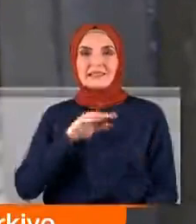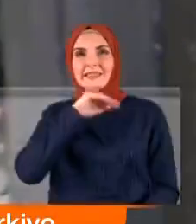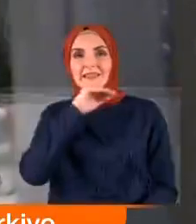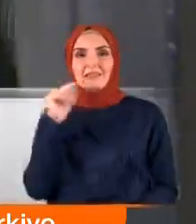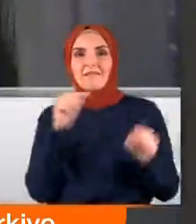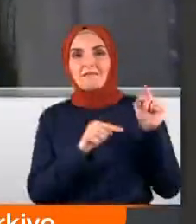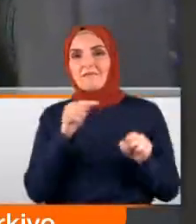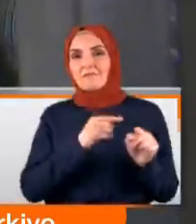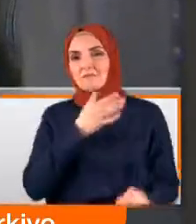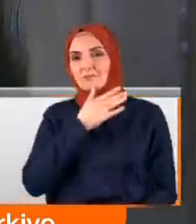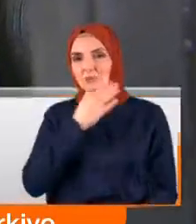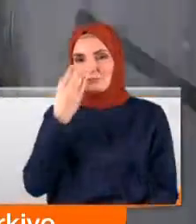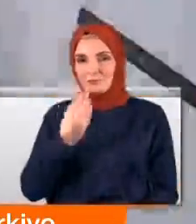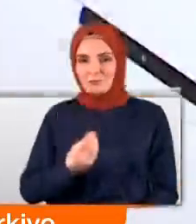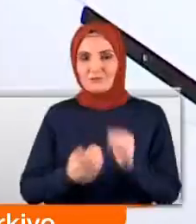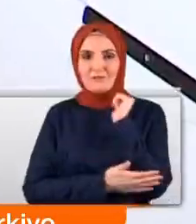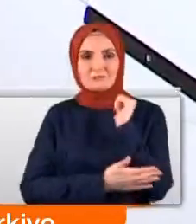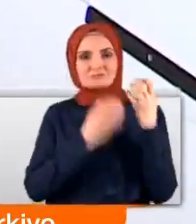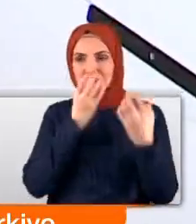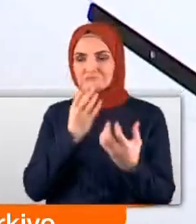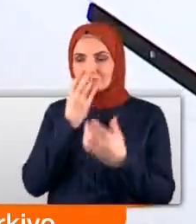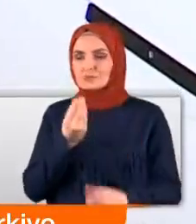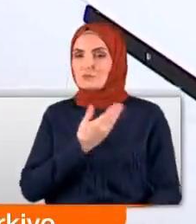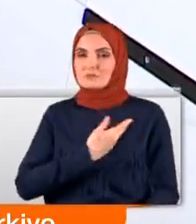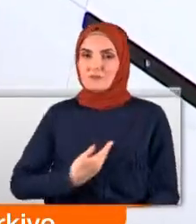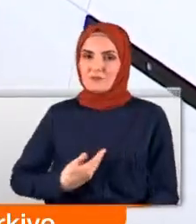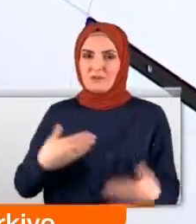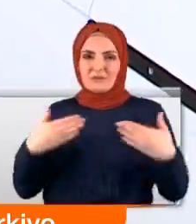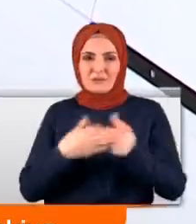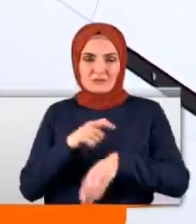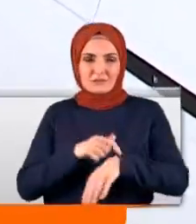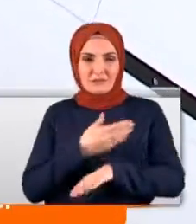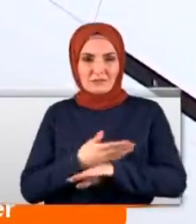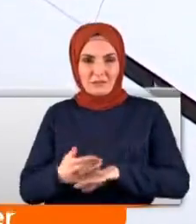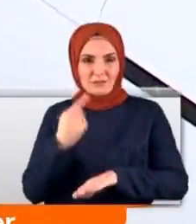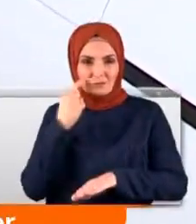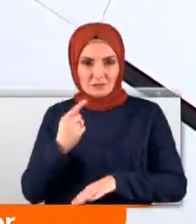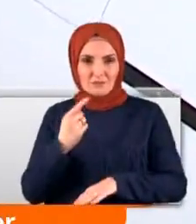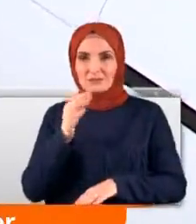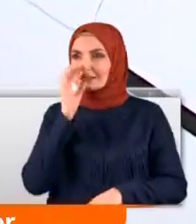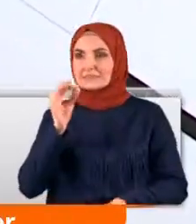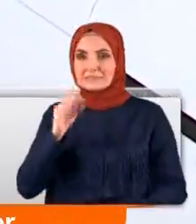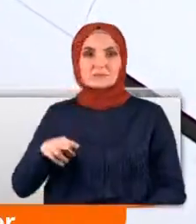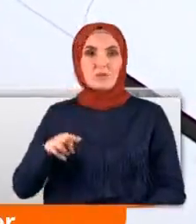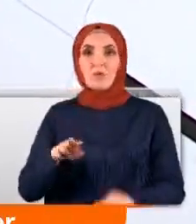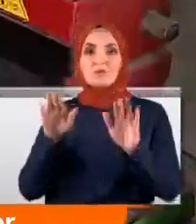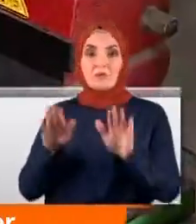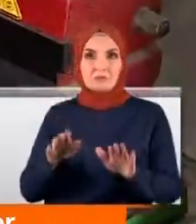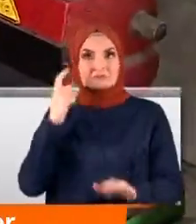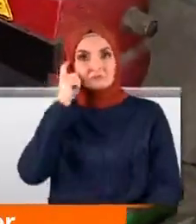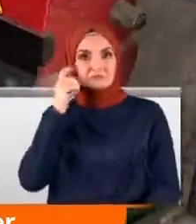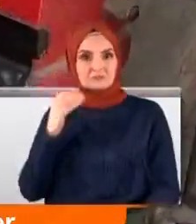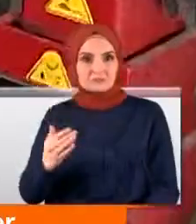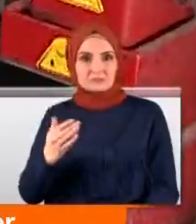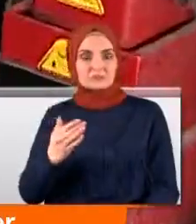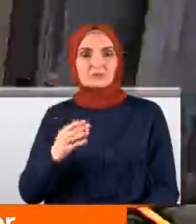kadar yardımlaşmayı da çok seviyor. Öyle ki gece yarısı birileri yolda kalmış mı diye evden çıkıp dükkanın önünde oturuyor saatlerce. Gece